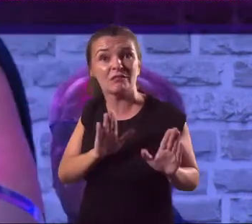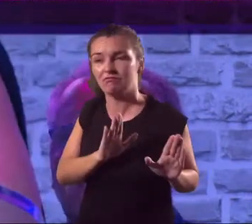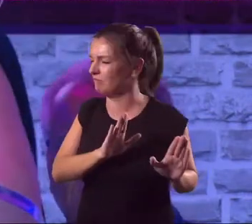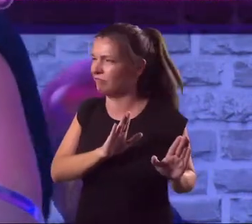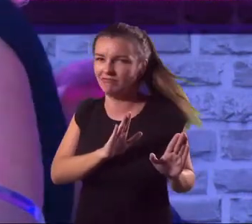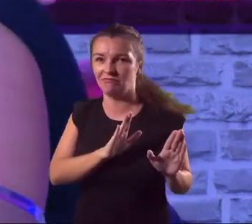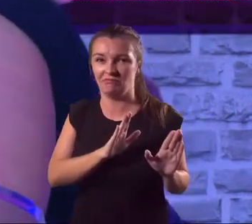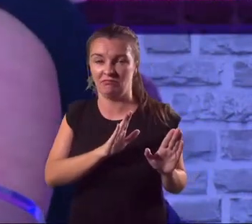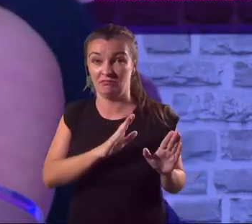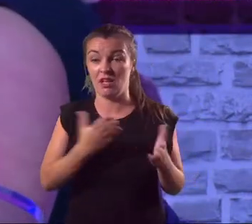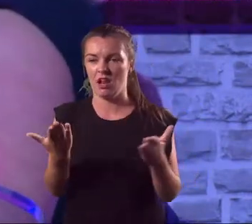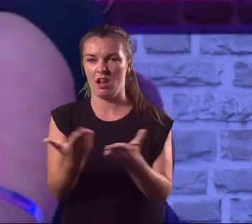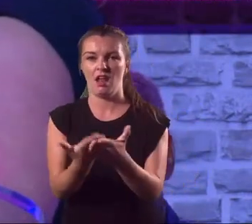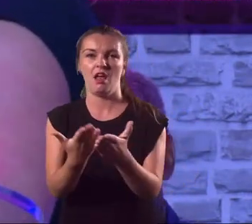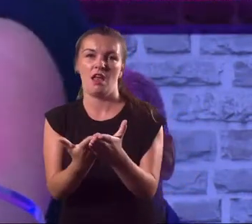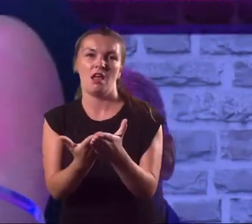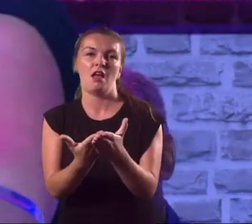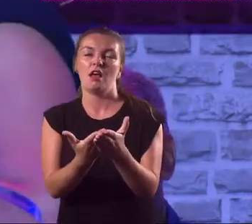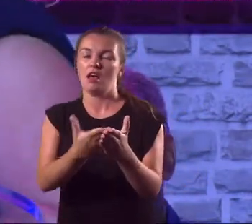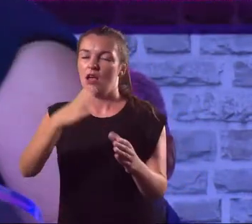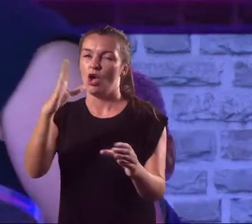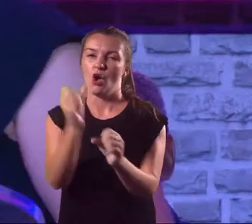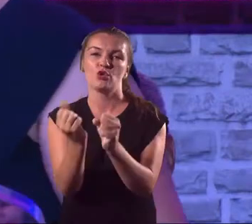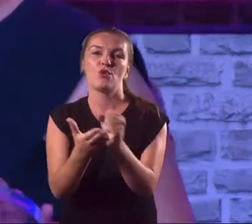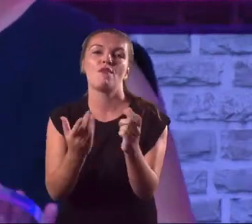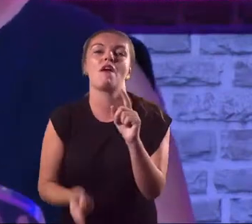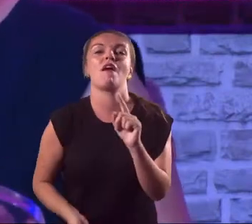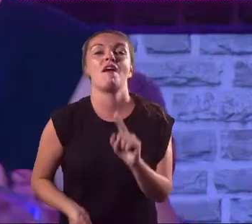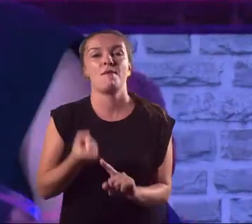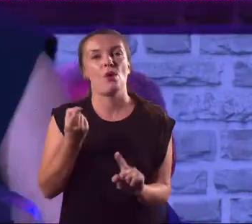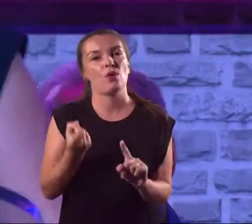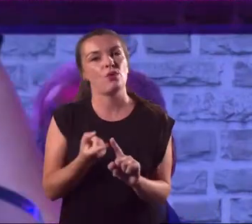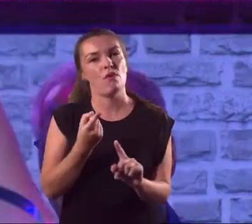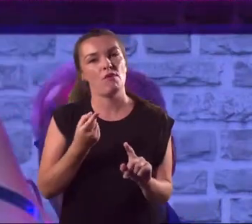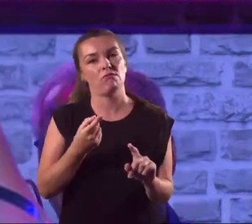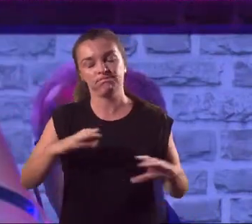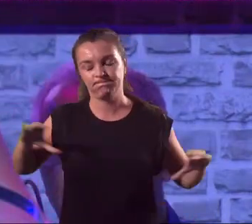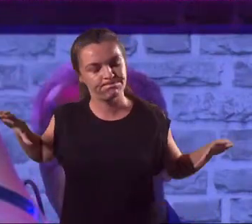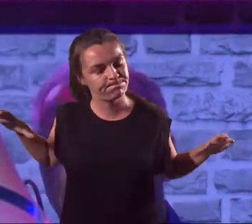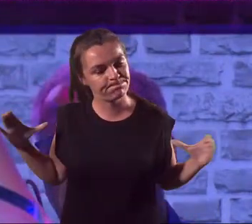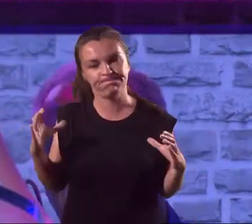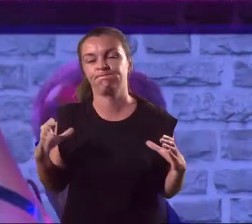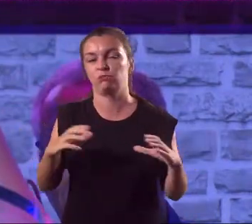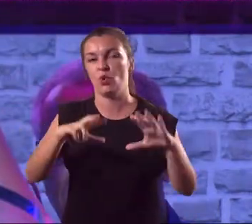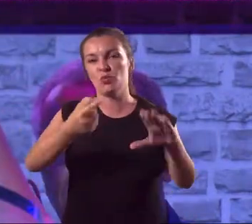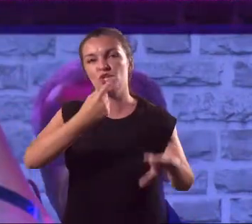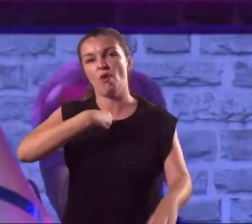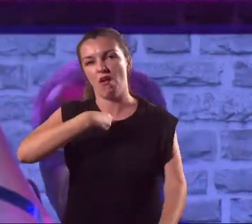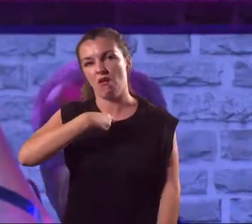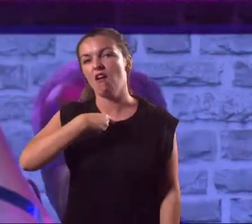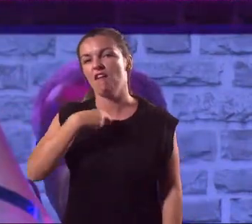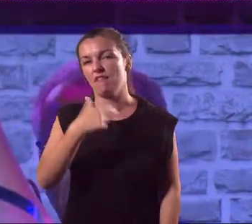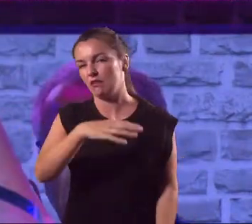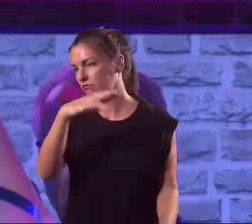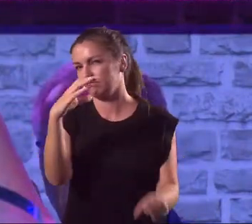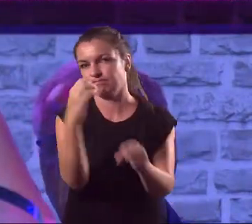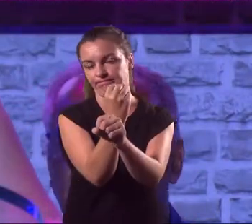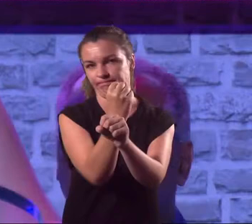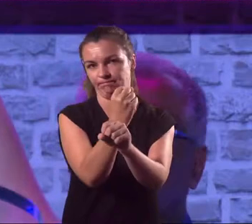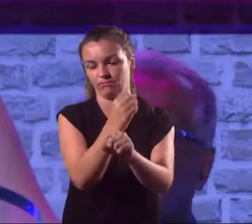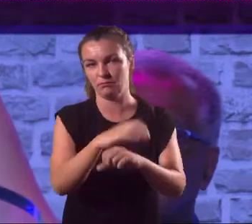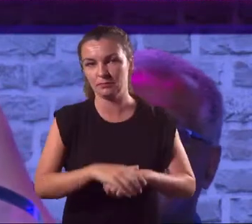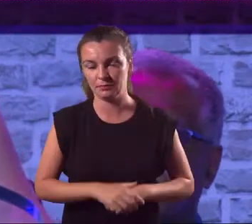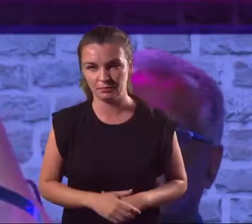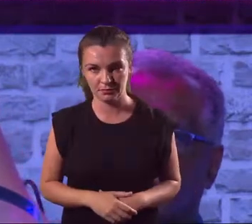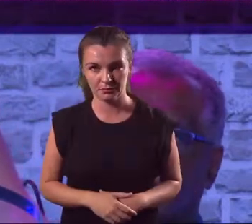un enjeu important autour de la mobilisation du 8 juin. Nous y arriverons, les amis. Même